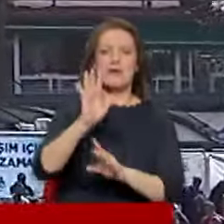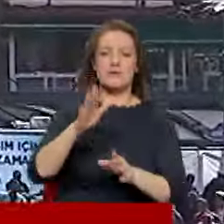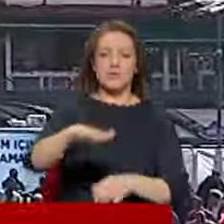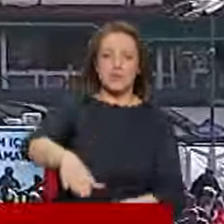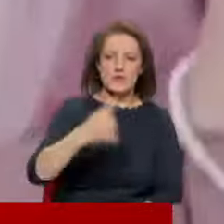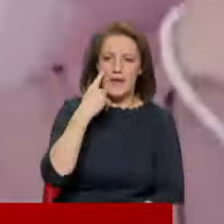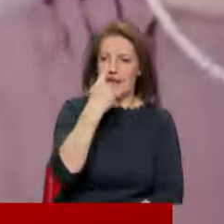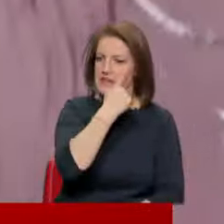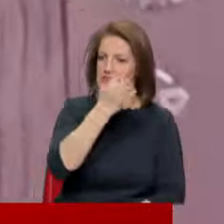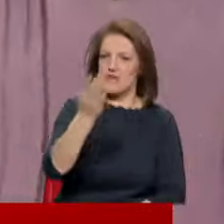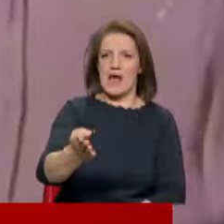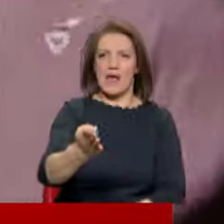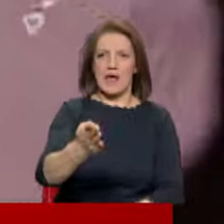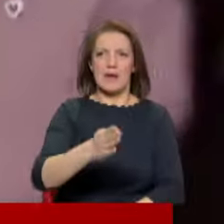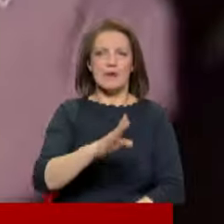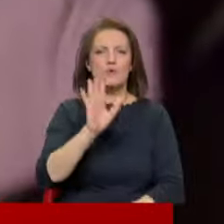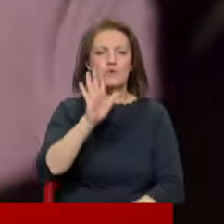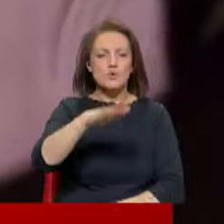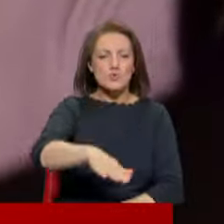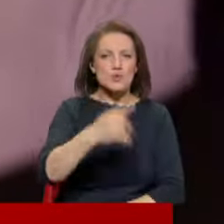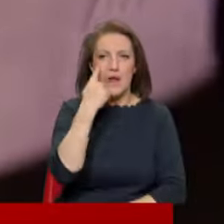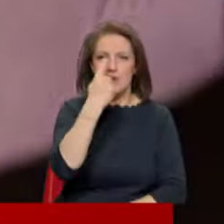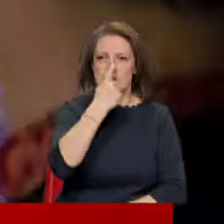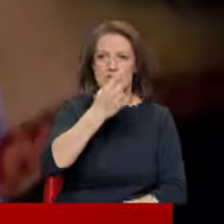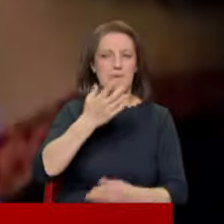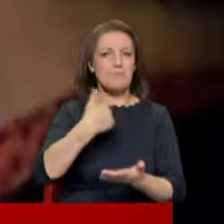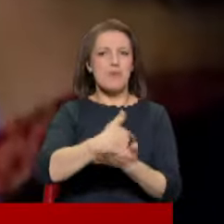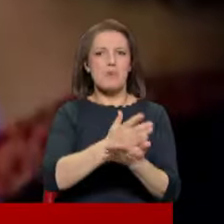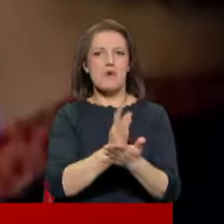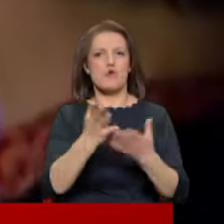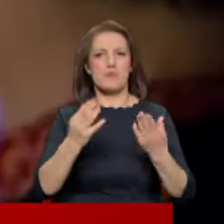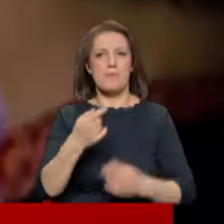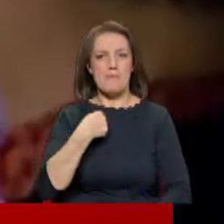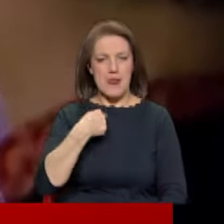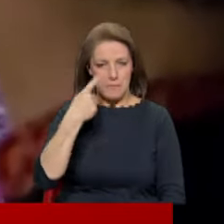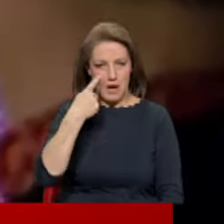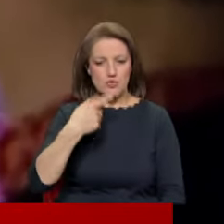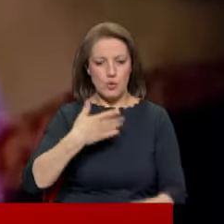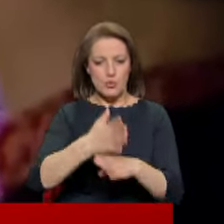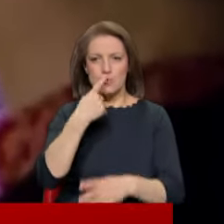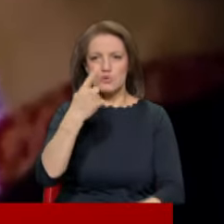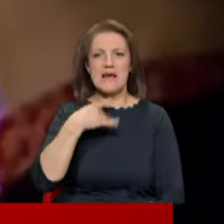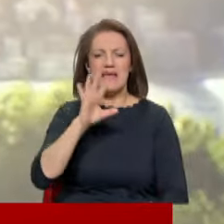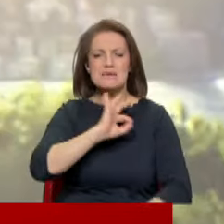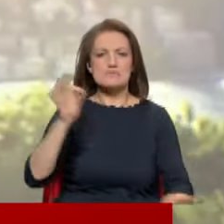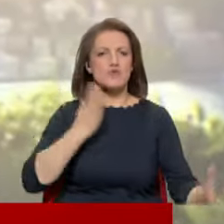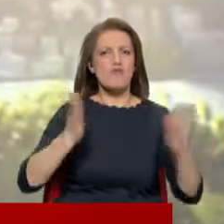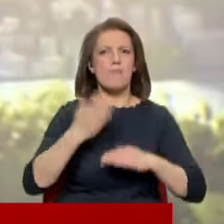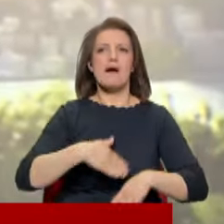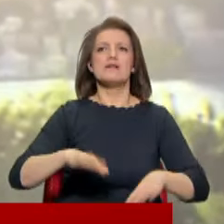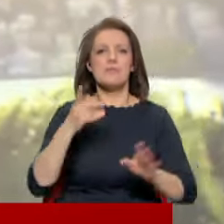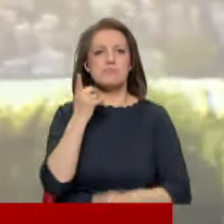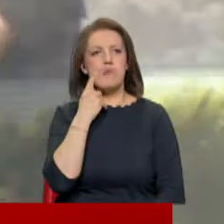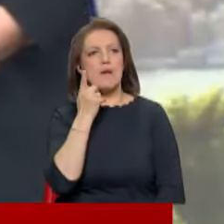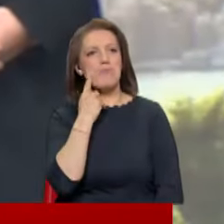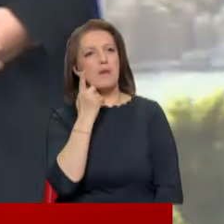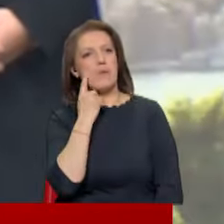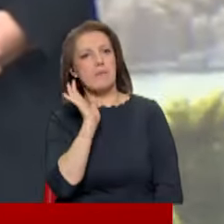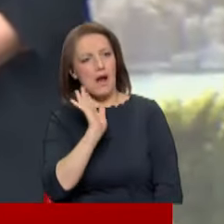enişteyi karakteri var. Küçük enişteyi parçalamışlar. Bana bak, doğru konuş. Ben kimseden dayak yemem.